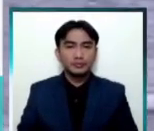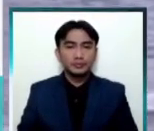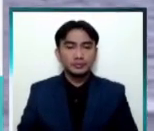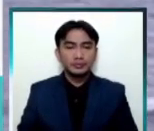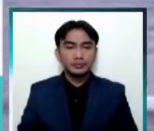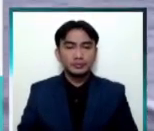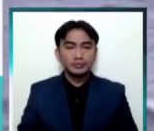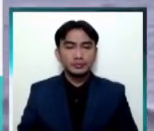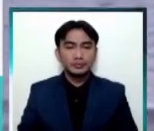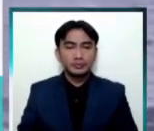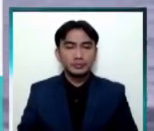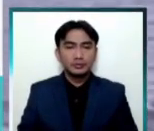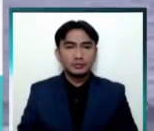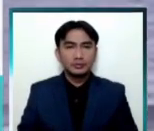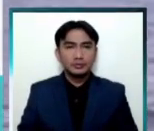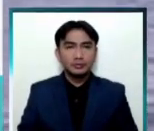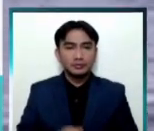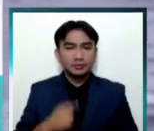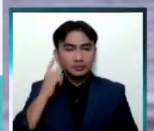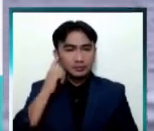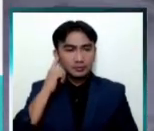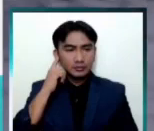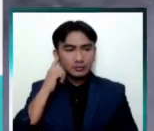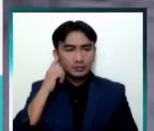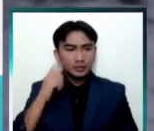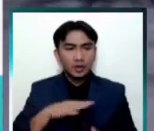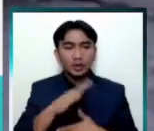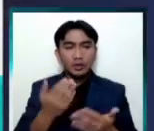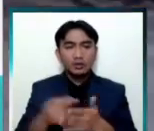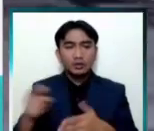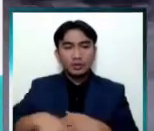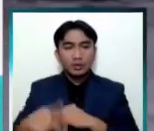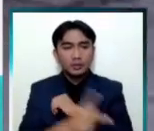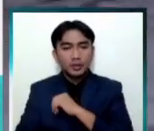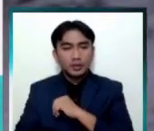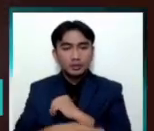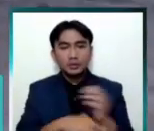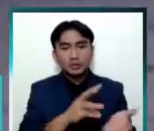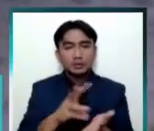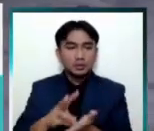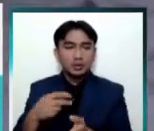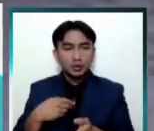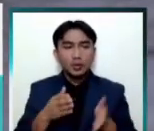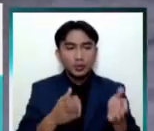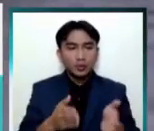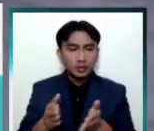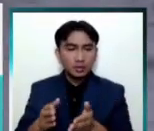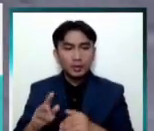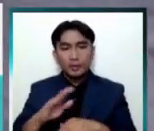yung strategically located sa buong province yung task force kumpanya natin. Bukod yung